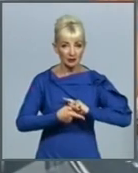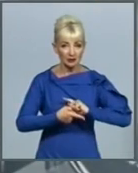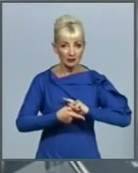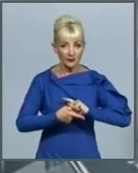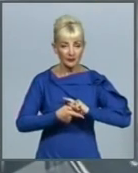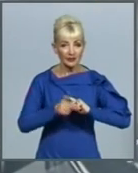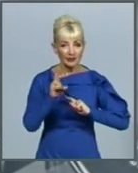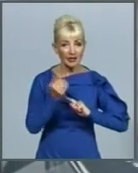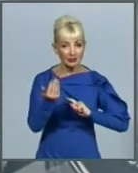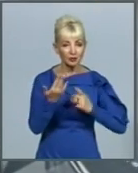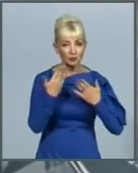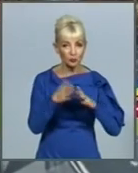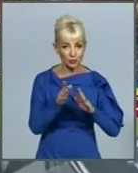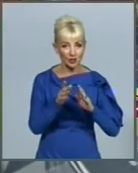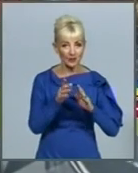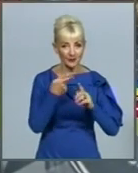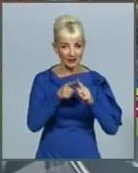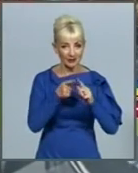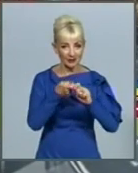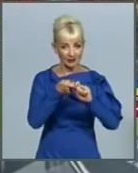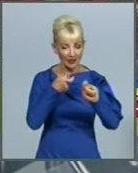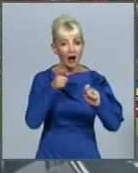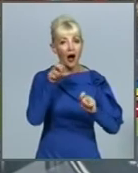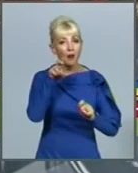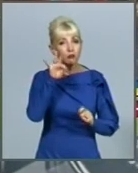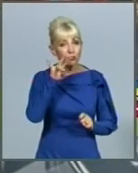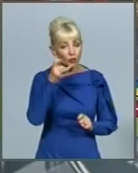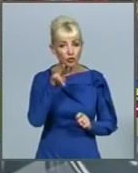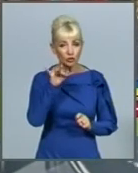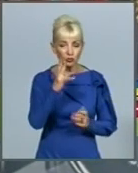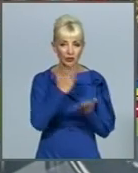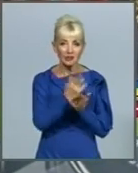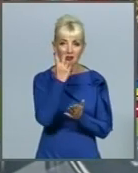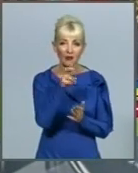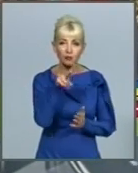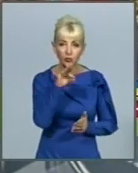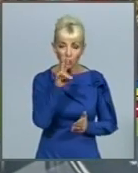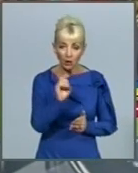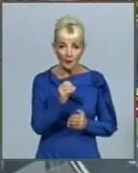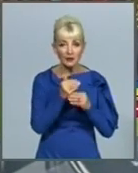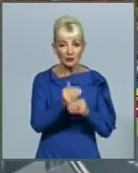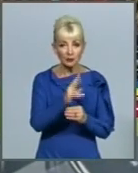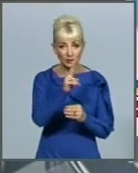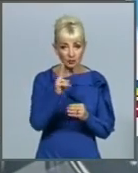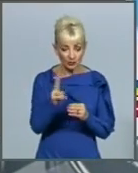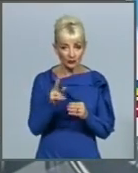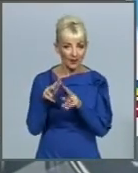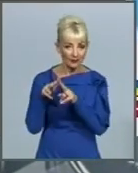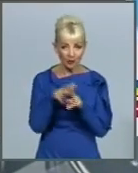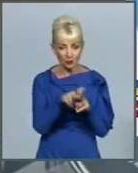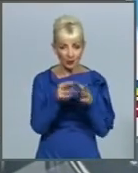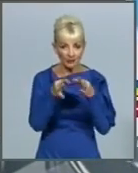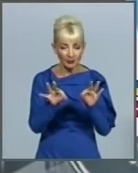и на них уже натягивается тетива. А у блочного лука есть два блока, с помощью которых снимается часть нагрузки.